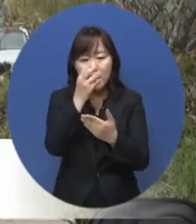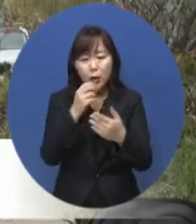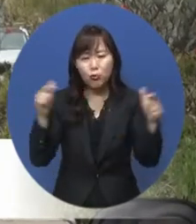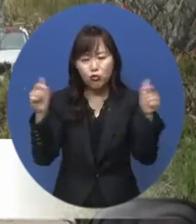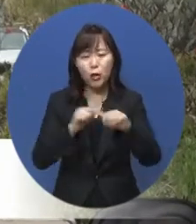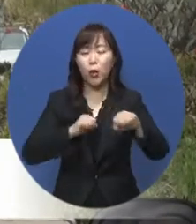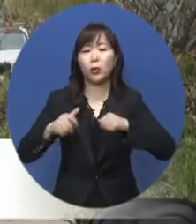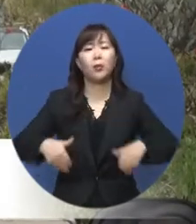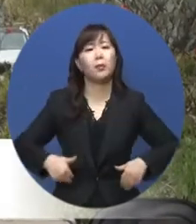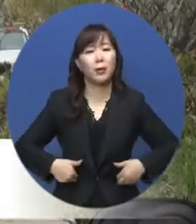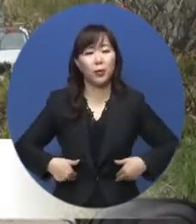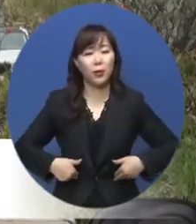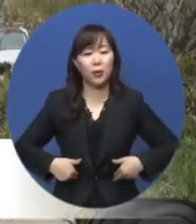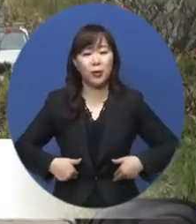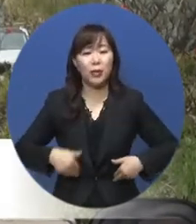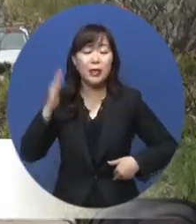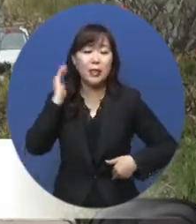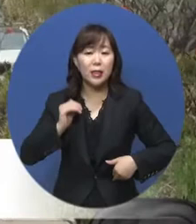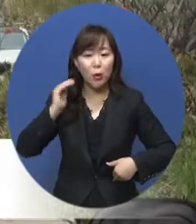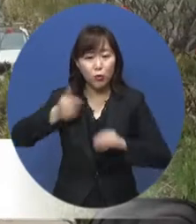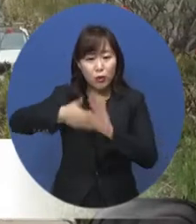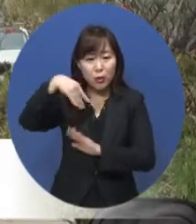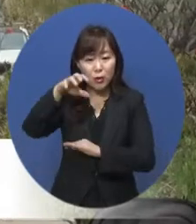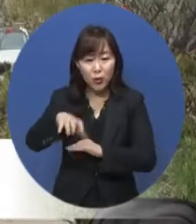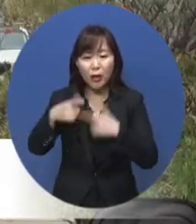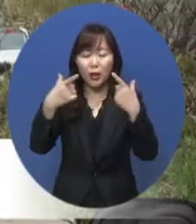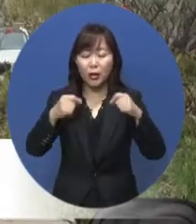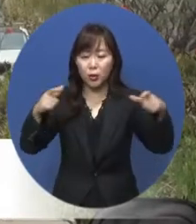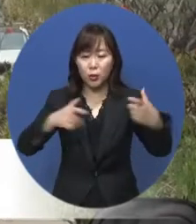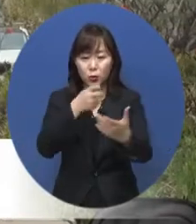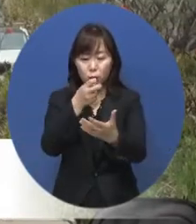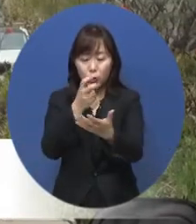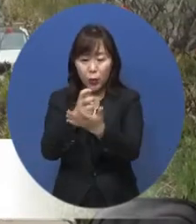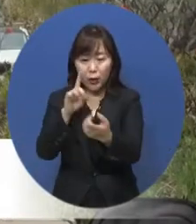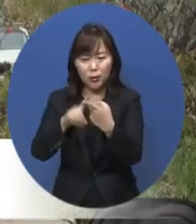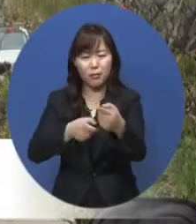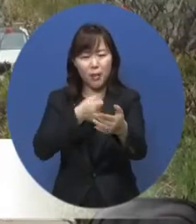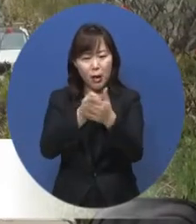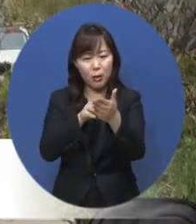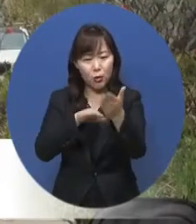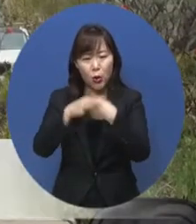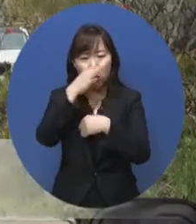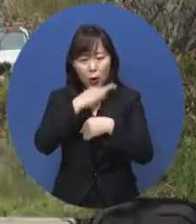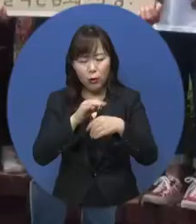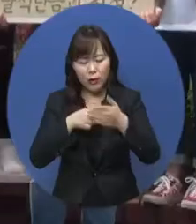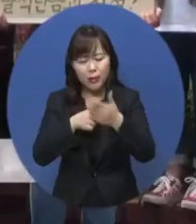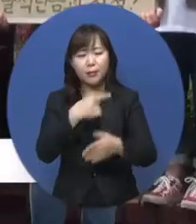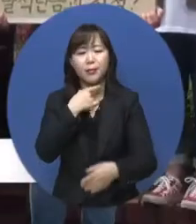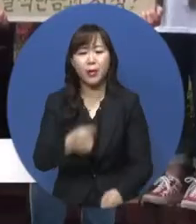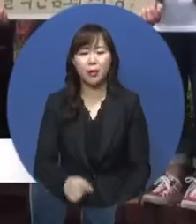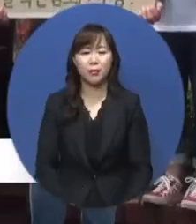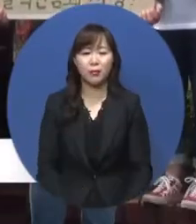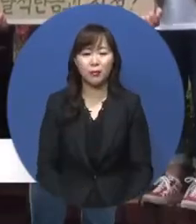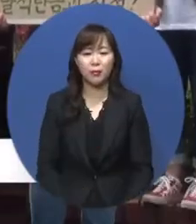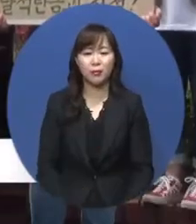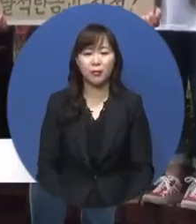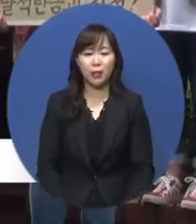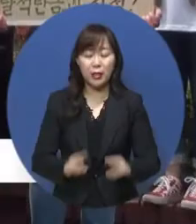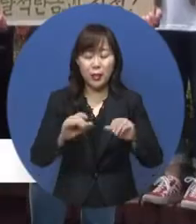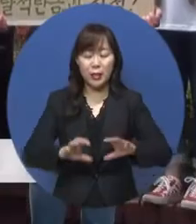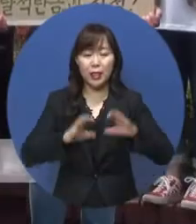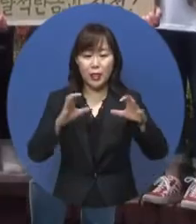필요합니다. 그래서 의정부 시에서도 이런 조례들을 제정해서 효과적으로 진행했으면 좋겠습니다.